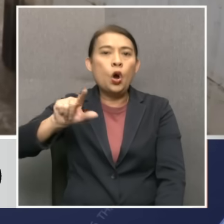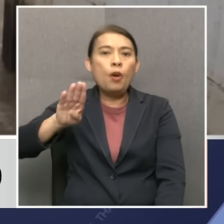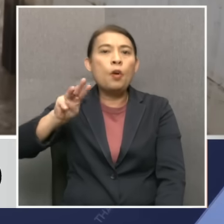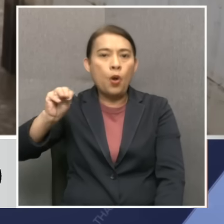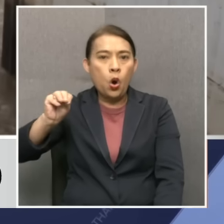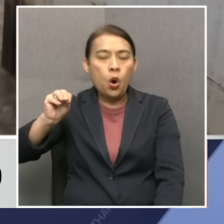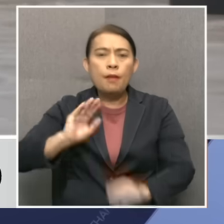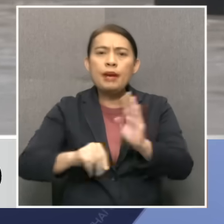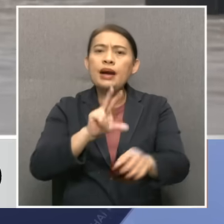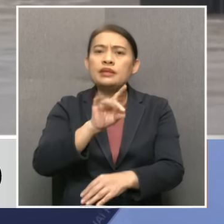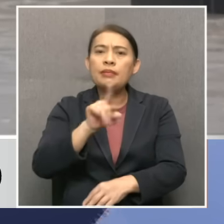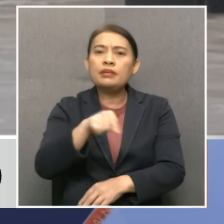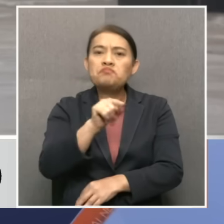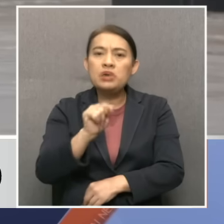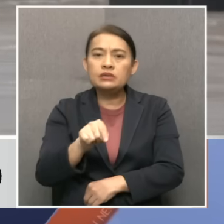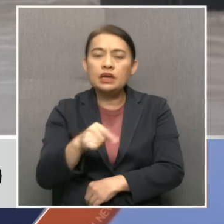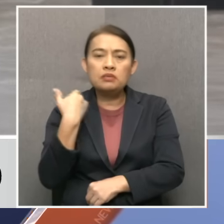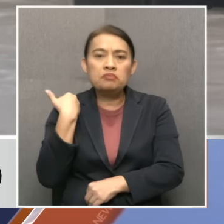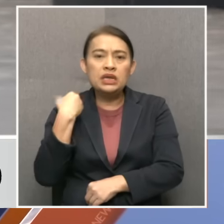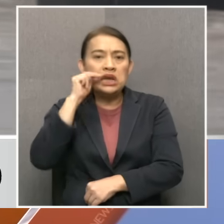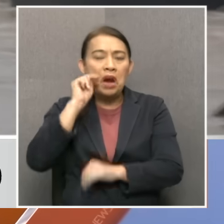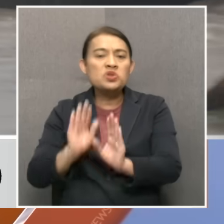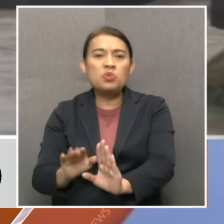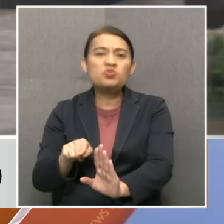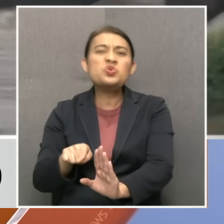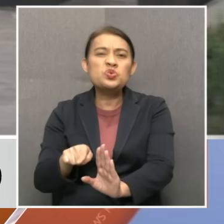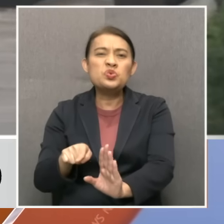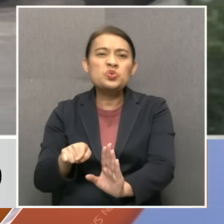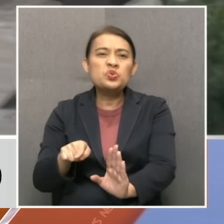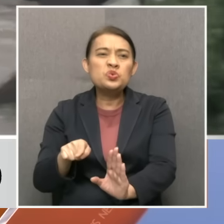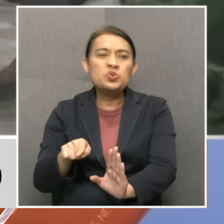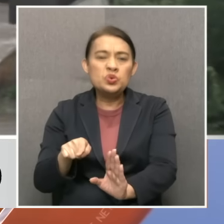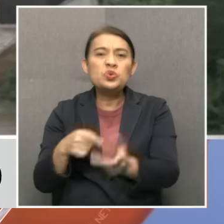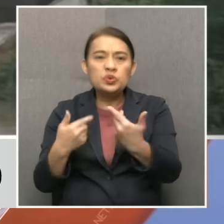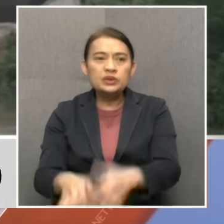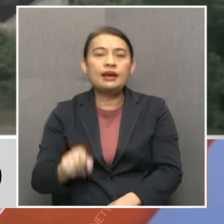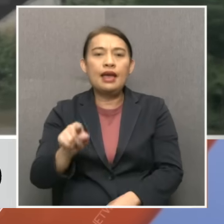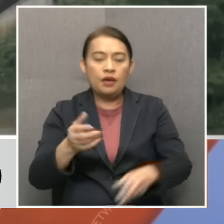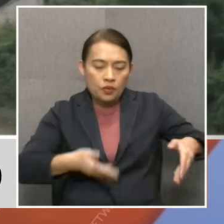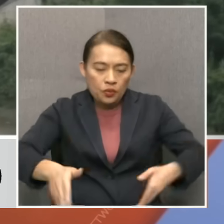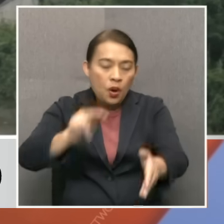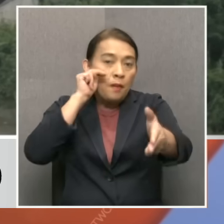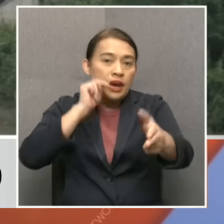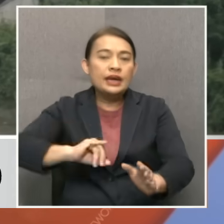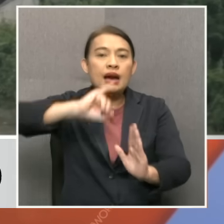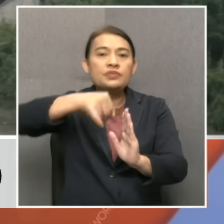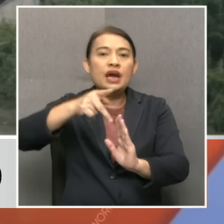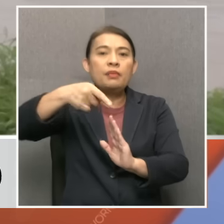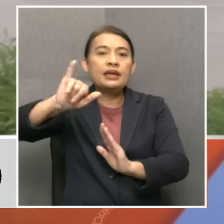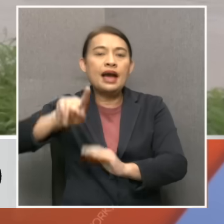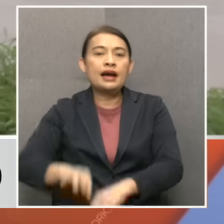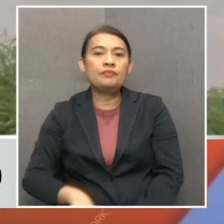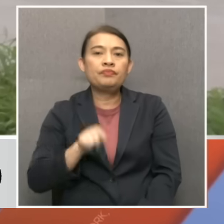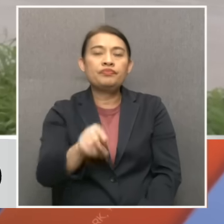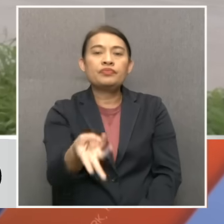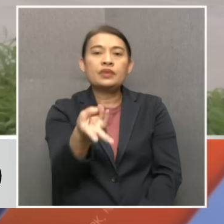ณสัก 38% นะครับทีนี้แน่นอนว่าในลุ่มเจ้าพระยาเนี่ยนะครับพื้นที่เพาะปลูกข้าวนะครับข้าวนา